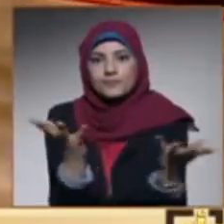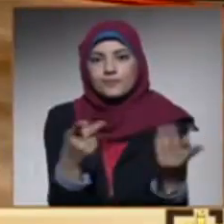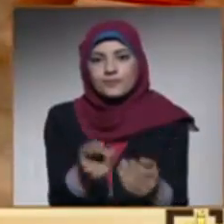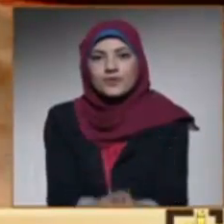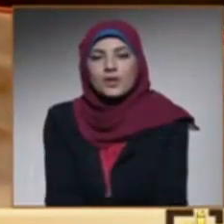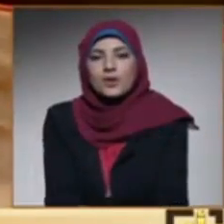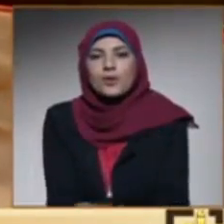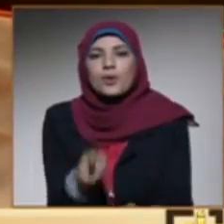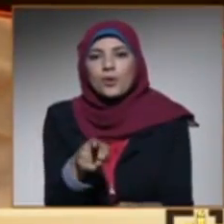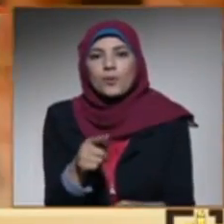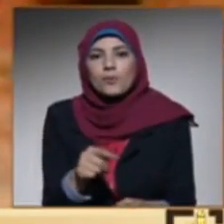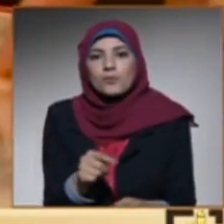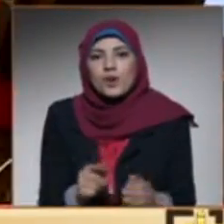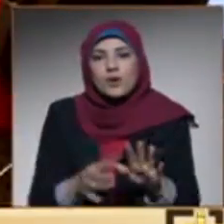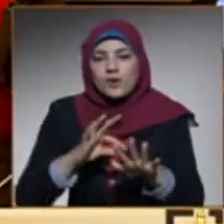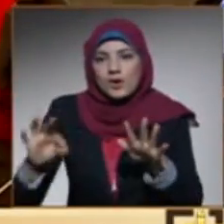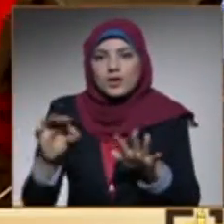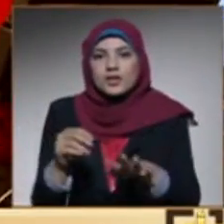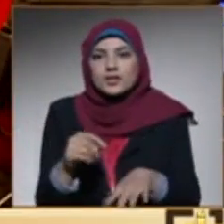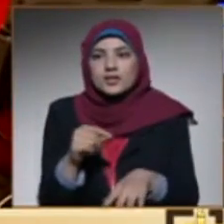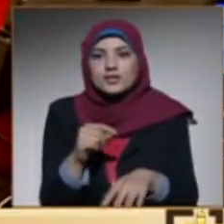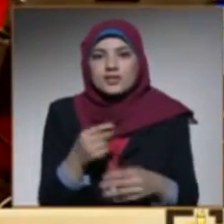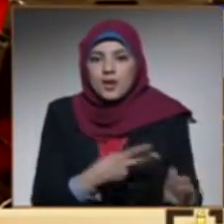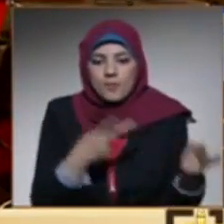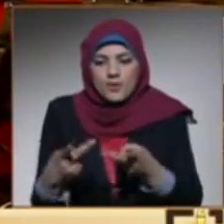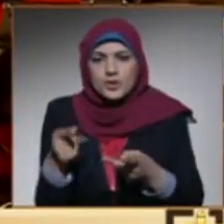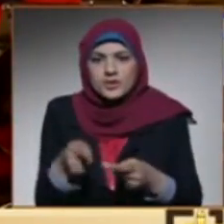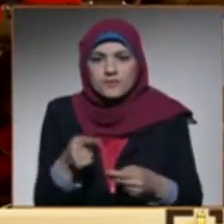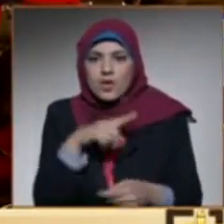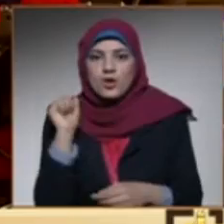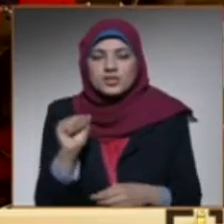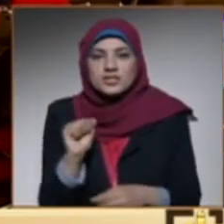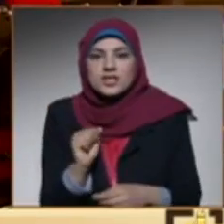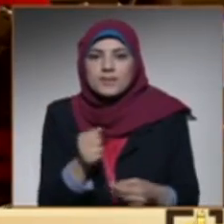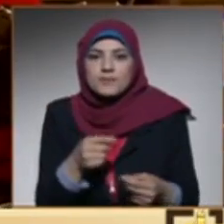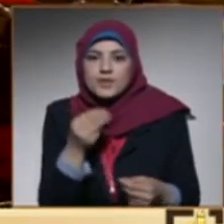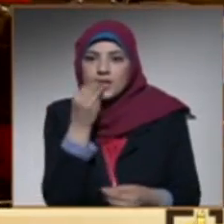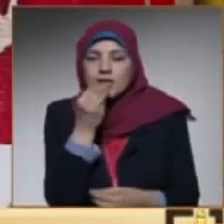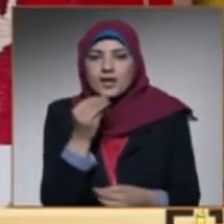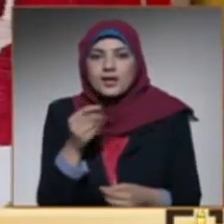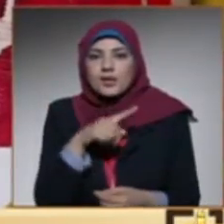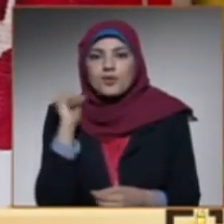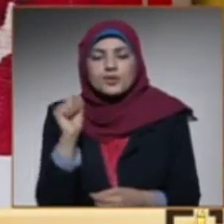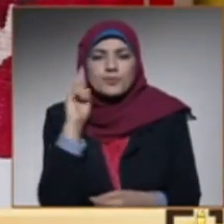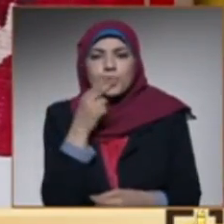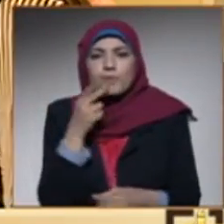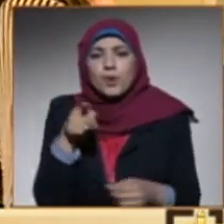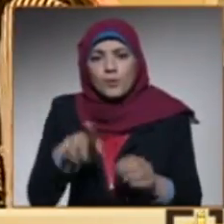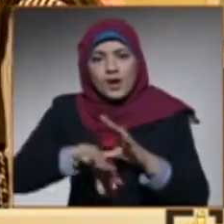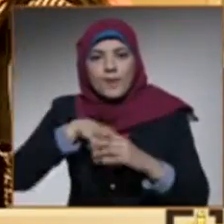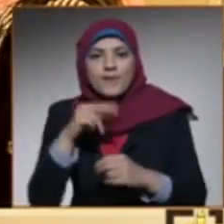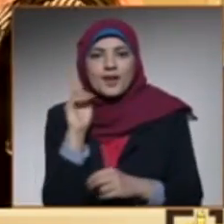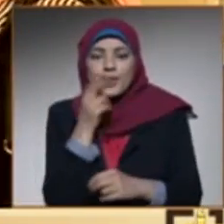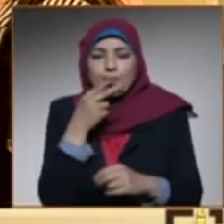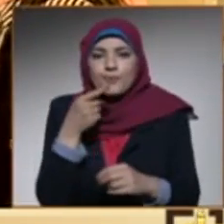هو أحد المطاعم العالمية المتخصصة في تقديم الوجبات السريعة بحي الدق بالجيزة، خصص هذا الفرع